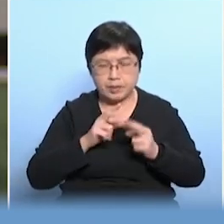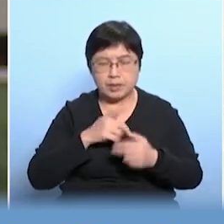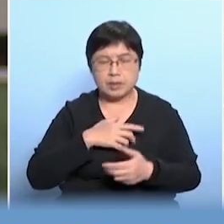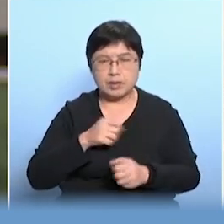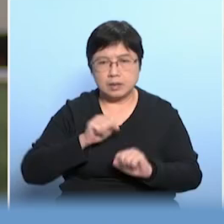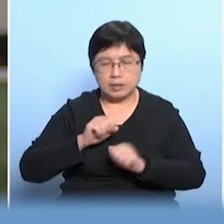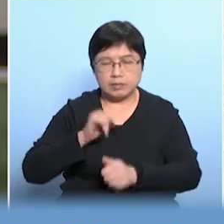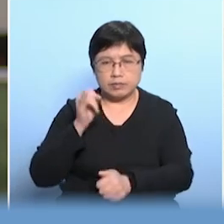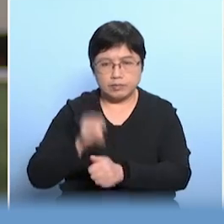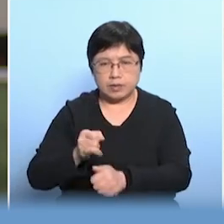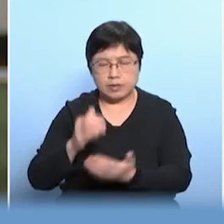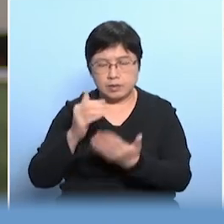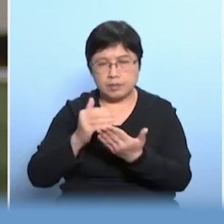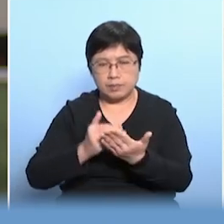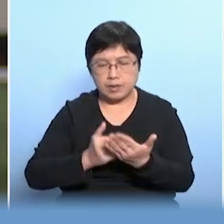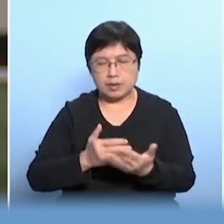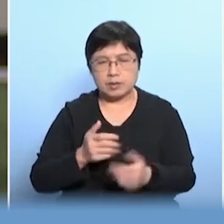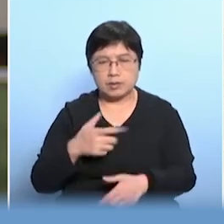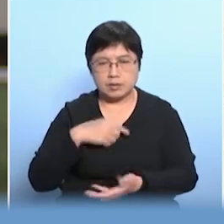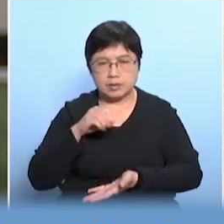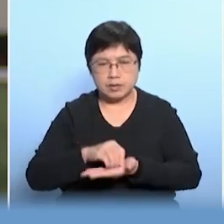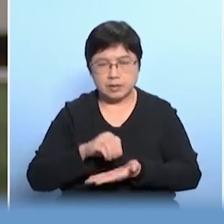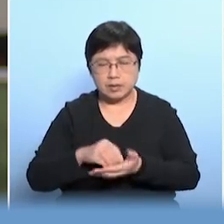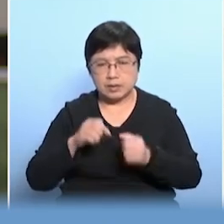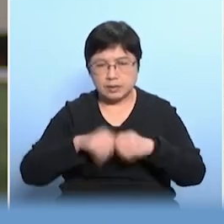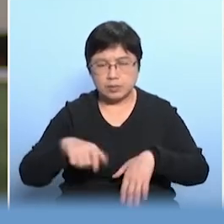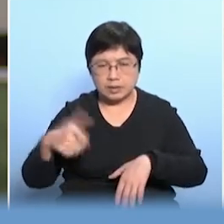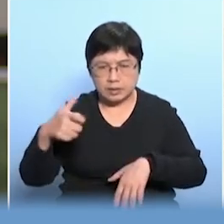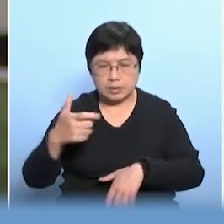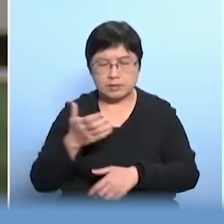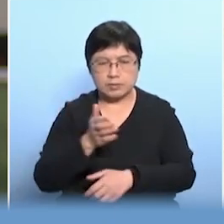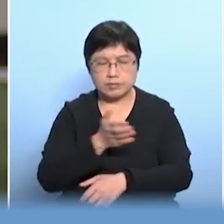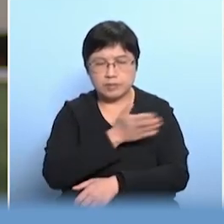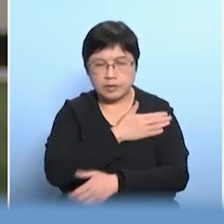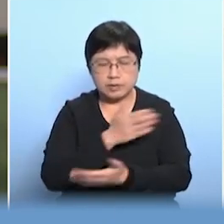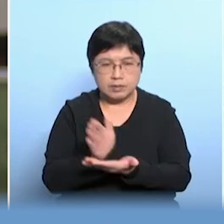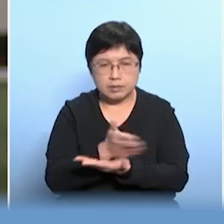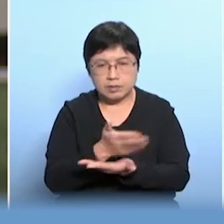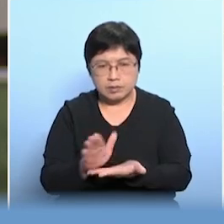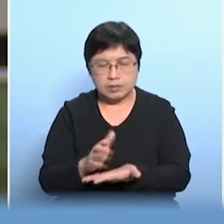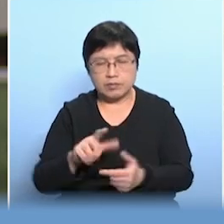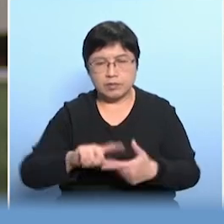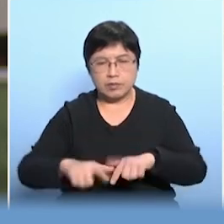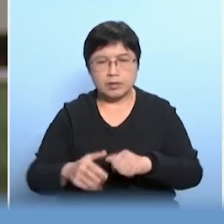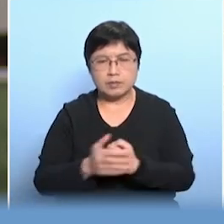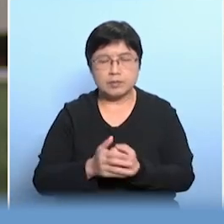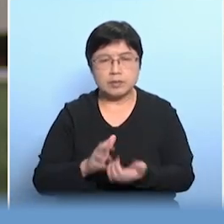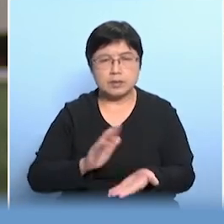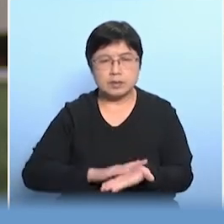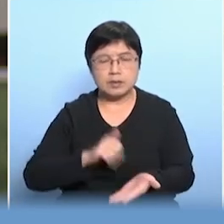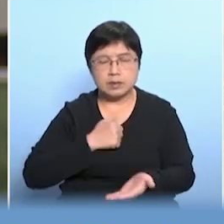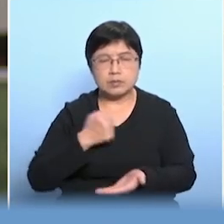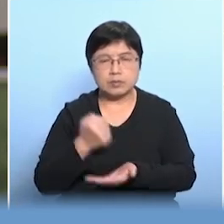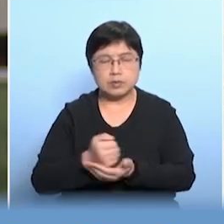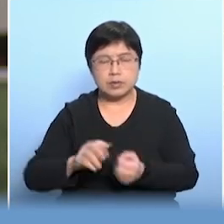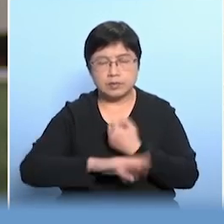序的銜接安排，亦都可以是定明調解費用的分擔方式等等。對於醫生註冊條例